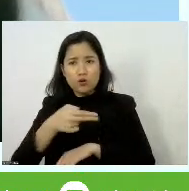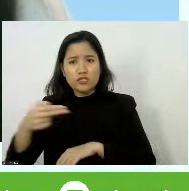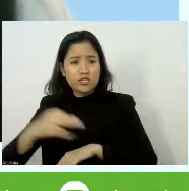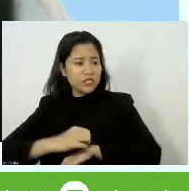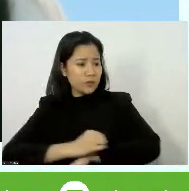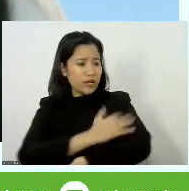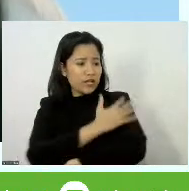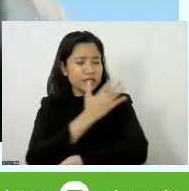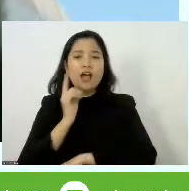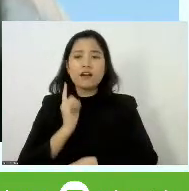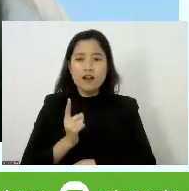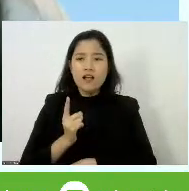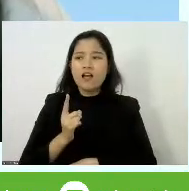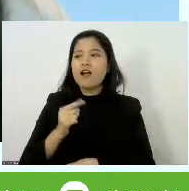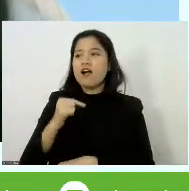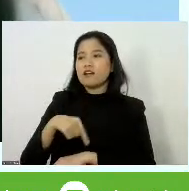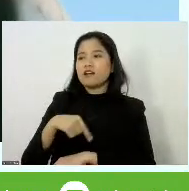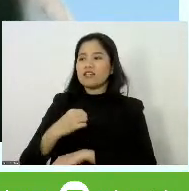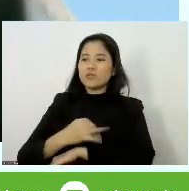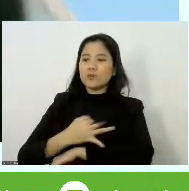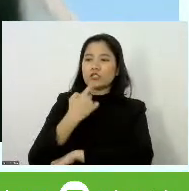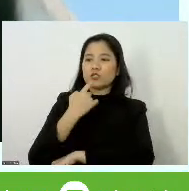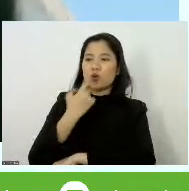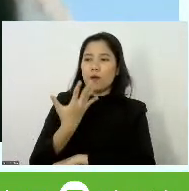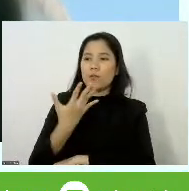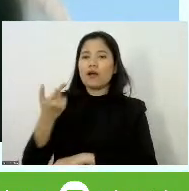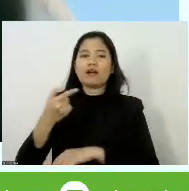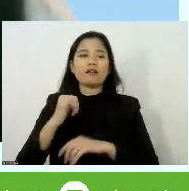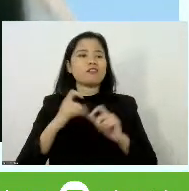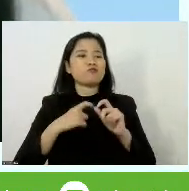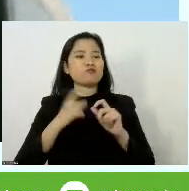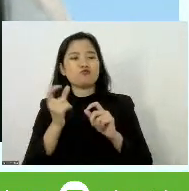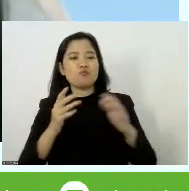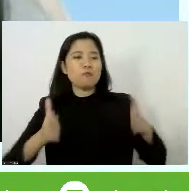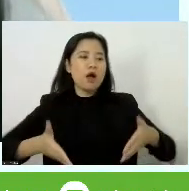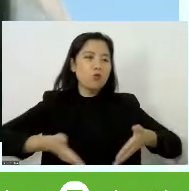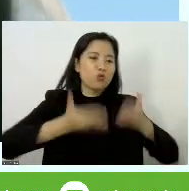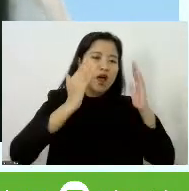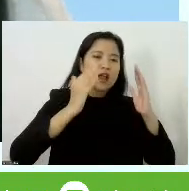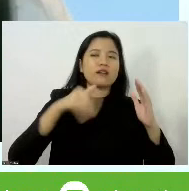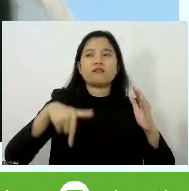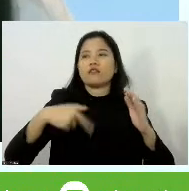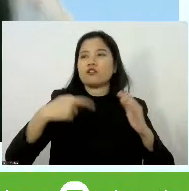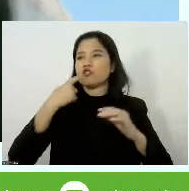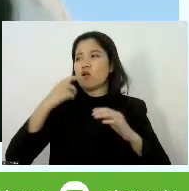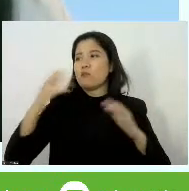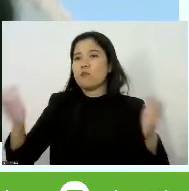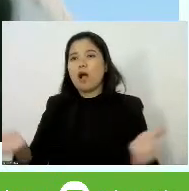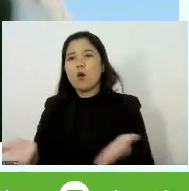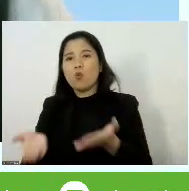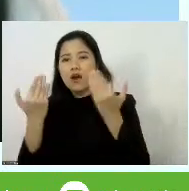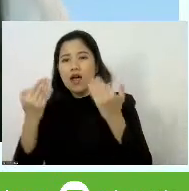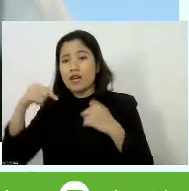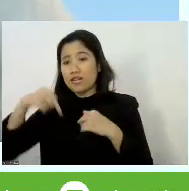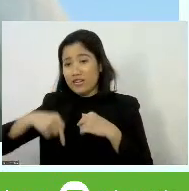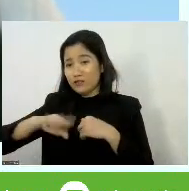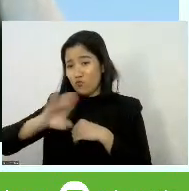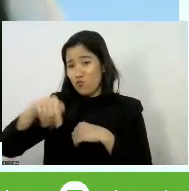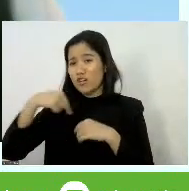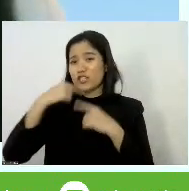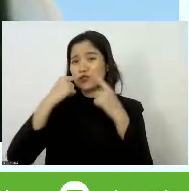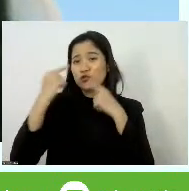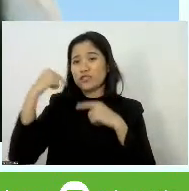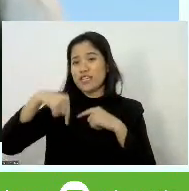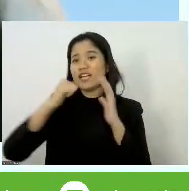tepis baru soal isu kebangunan disuruh lengkungannya semoyang lagi kita coba diskusikan di acara ini